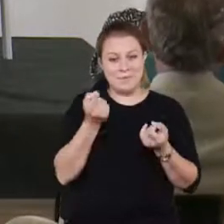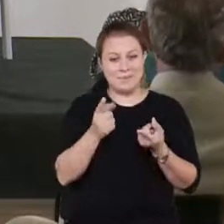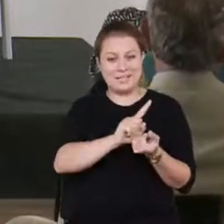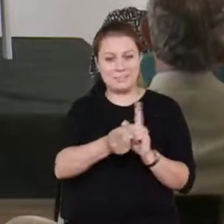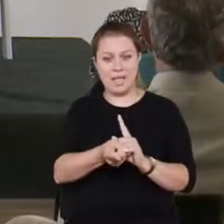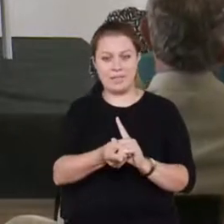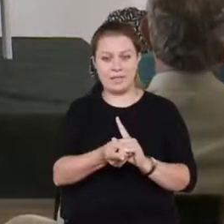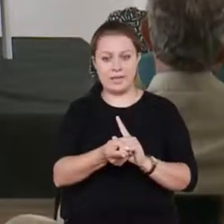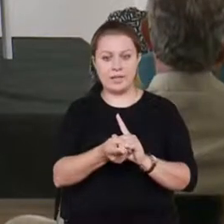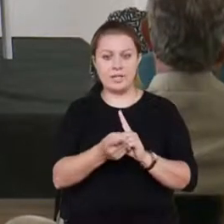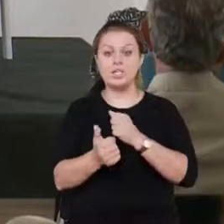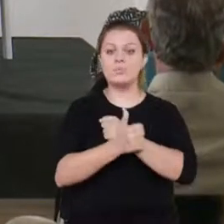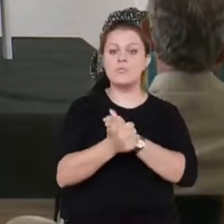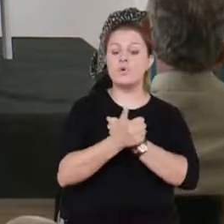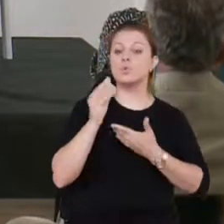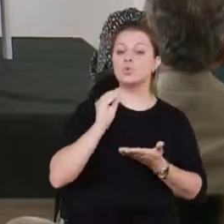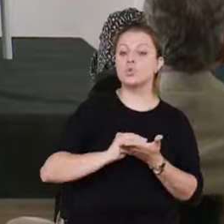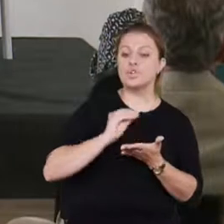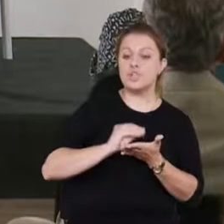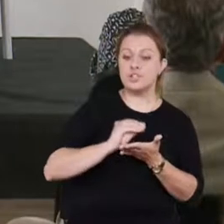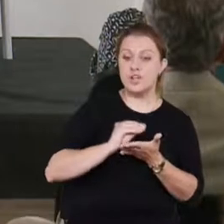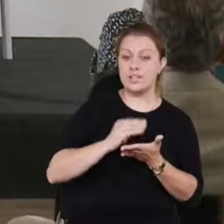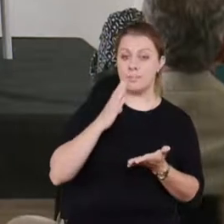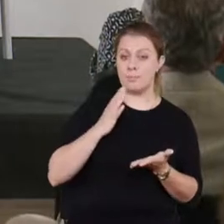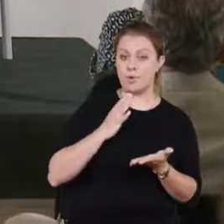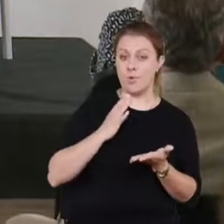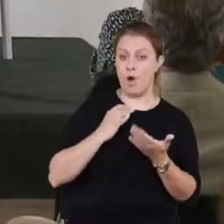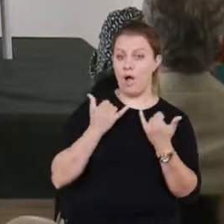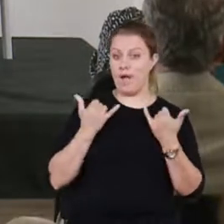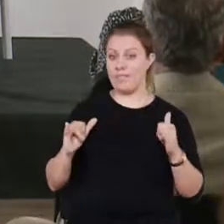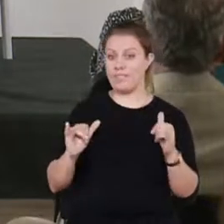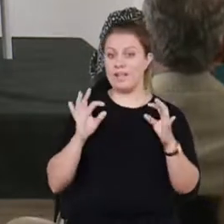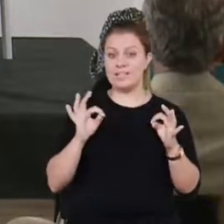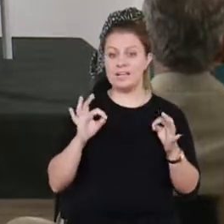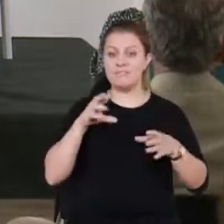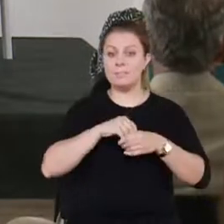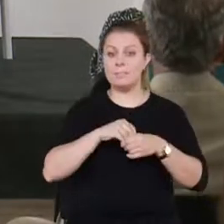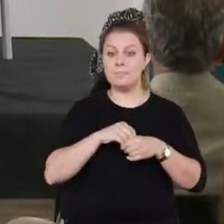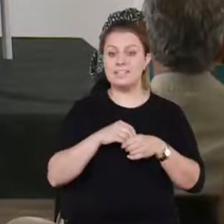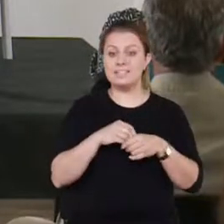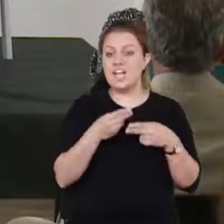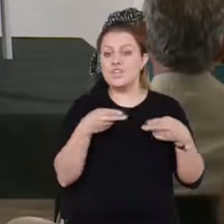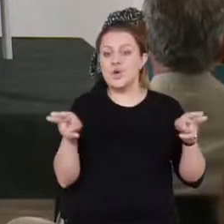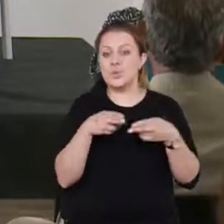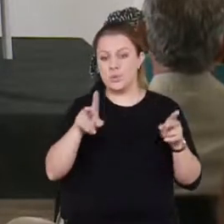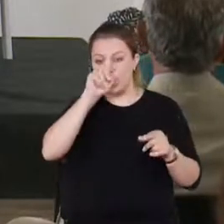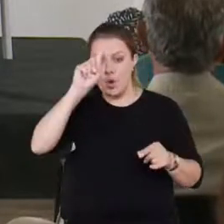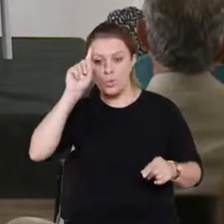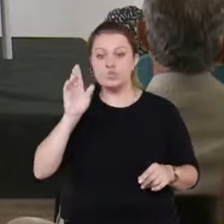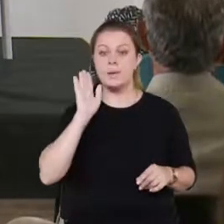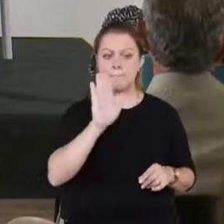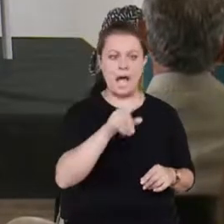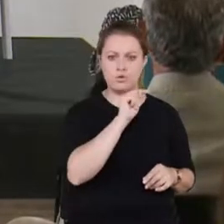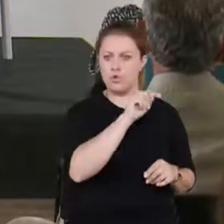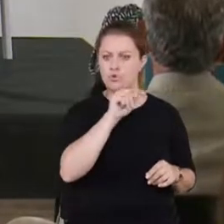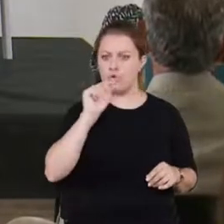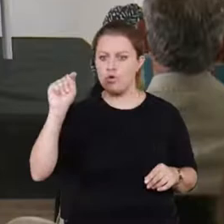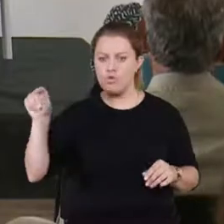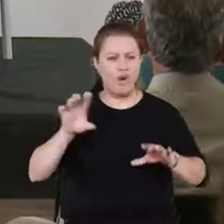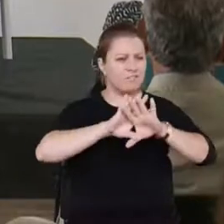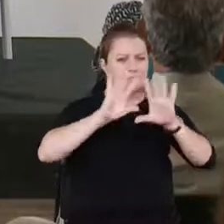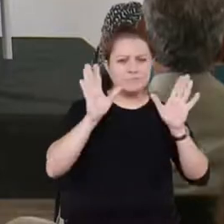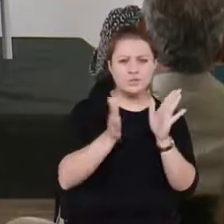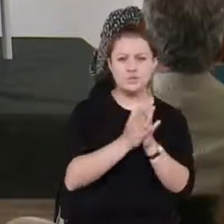takie, że ten produkt rosnący gromadzi się w rękach nielicznych. że oczywiście poprawia się wszystkim w jakimś